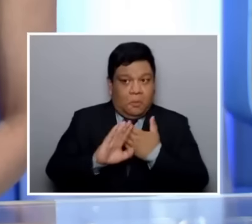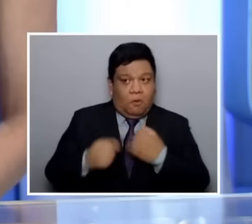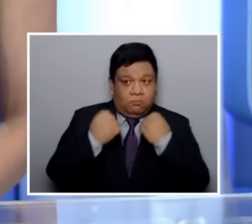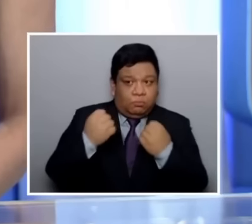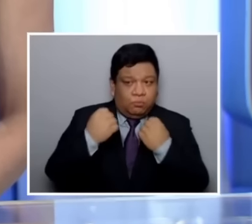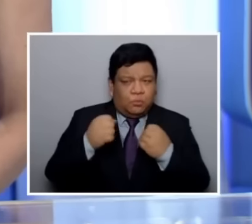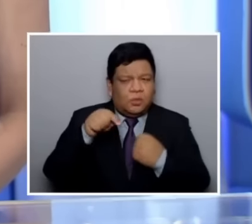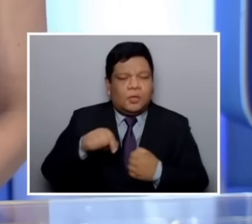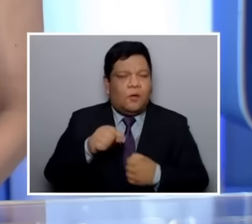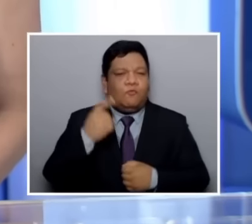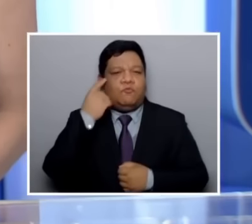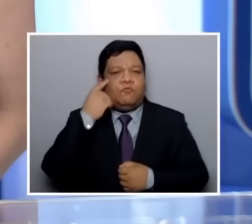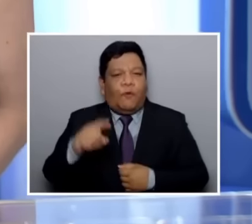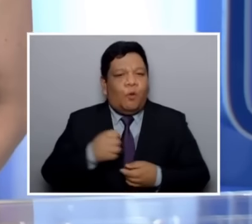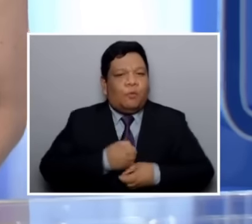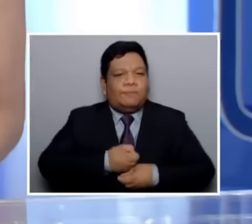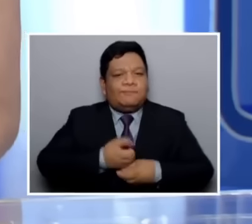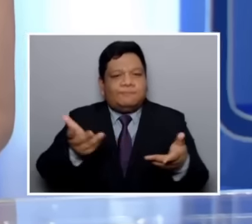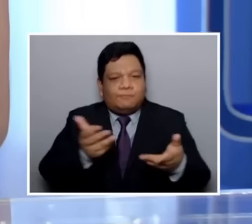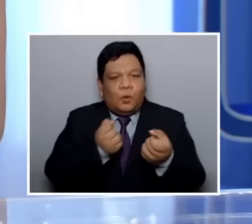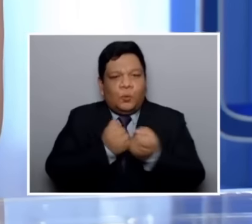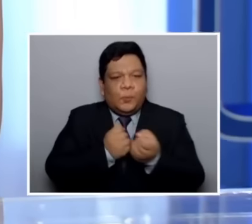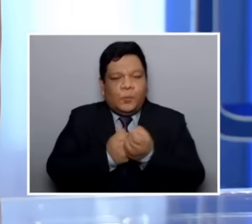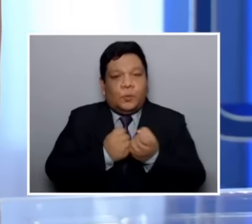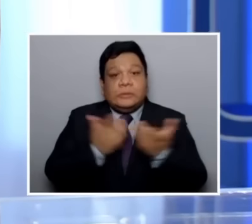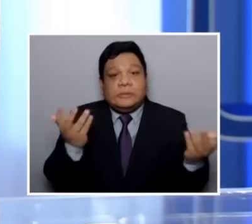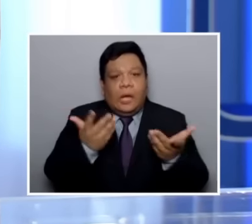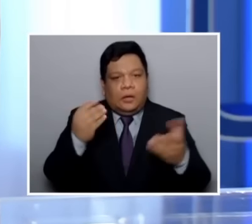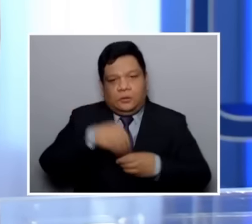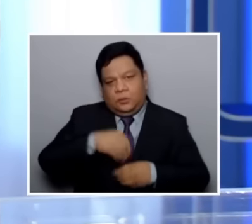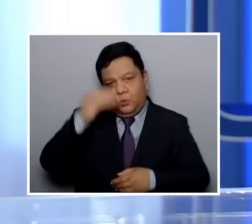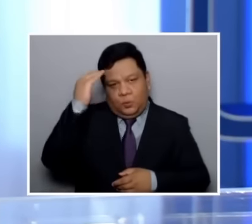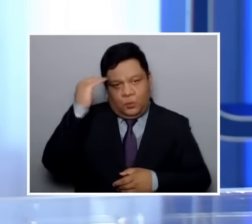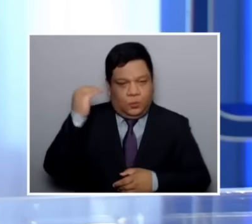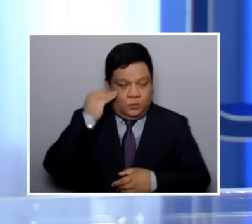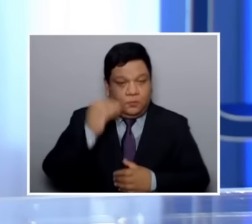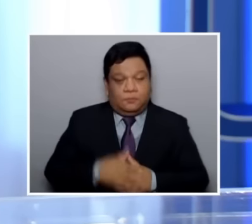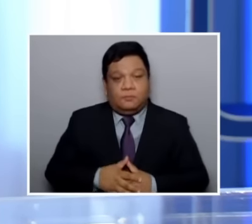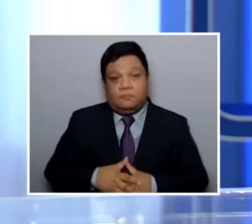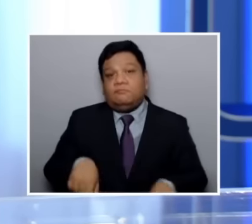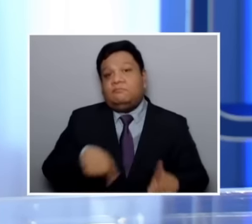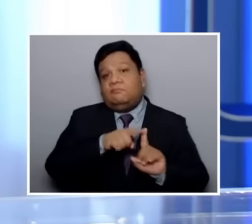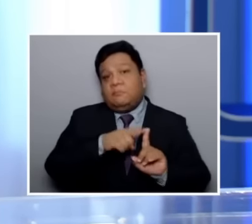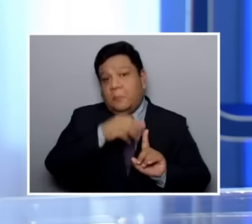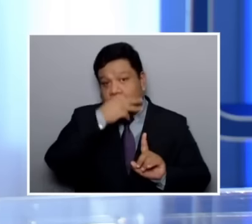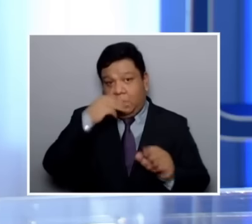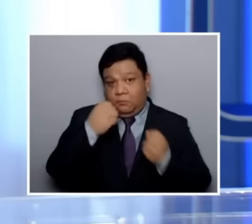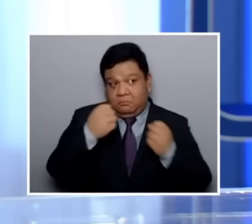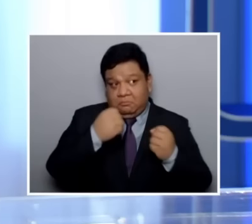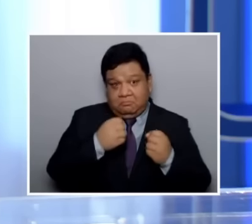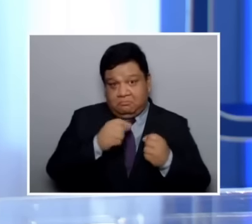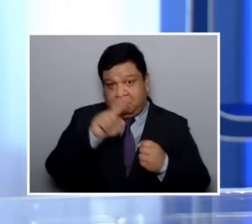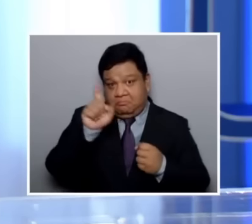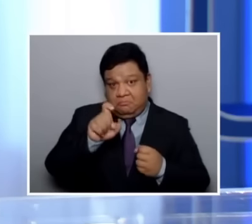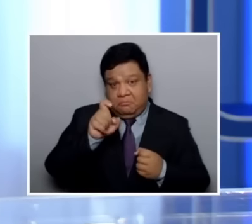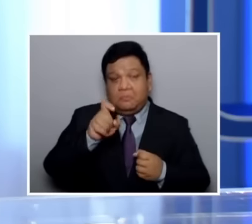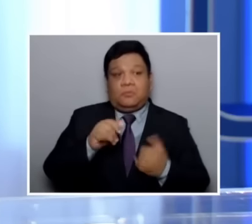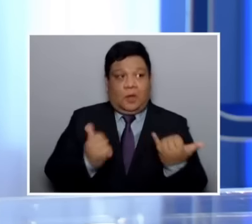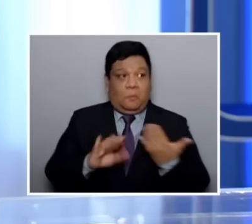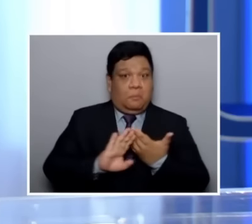isang charity exhibition fight sa South Korea. Sinagot naman ng boxing legend kung ito na nga ba ang kanyang boxing